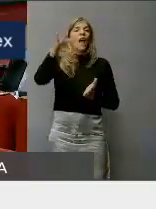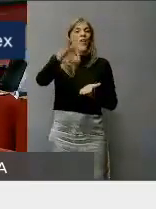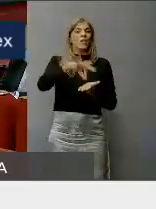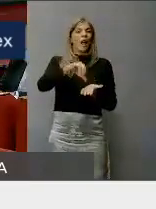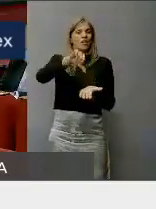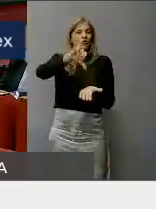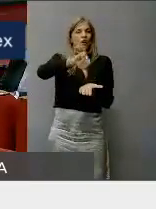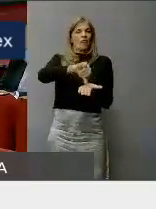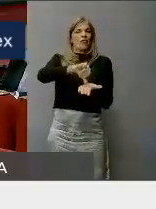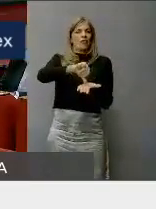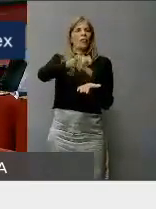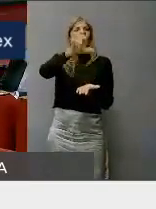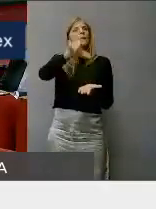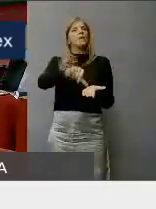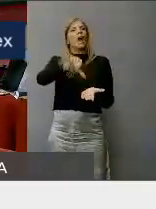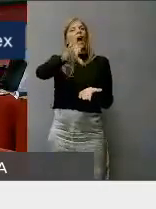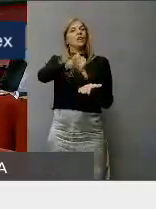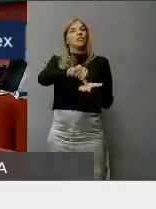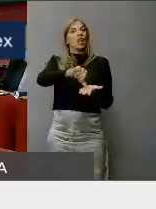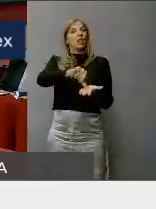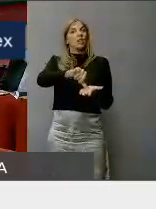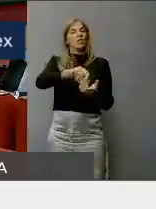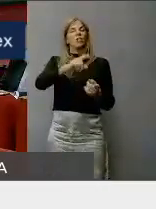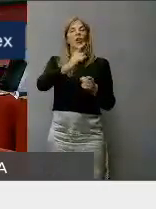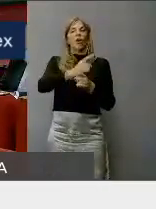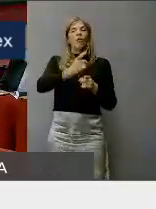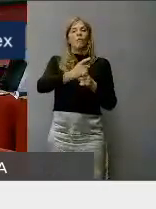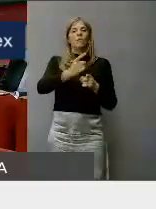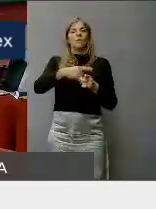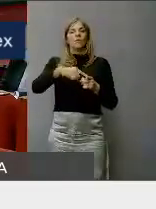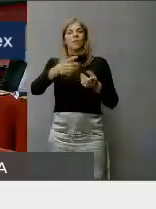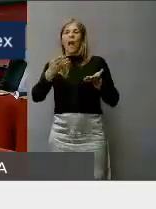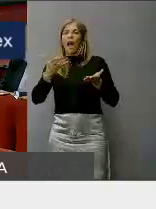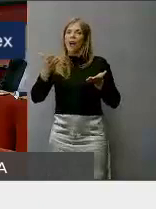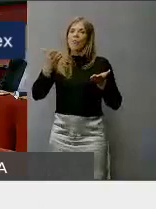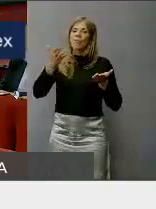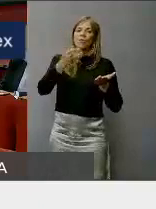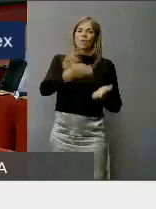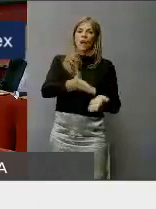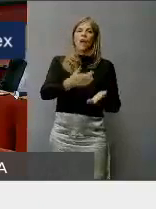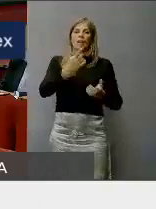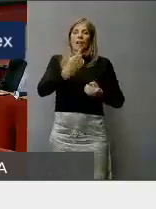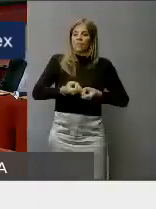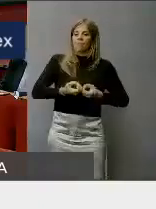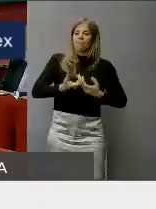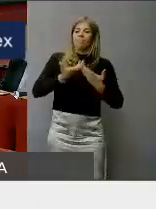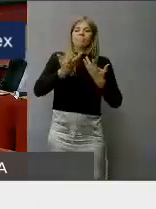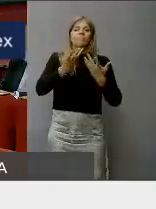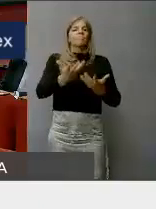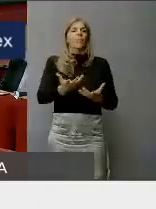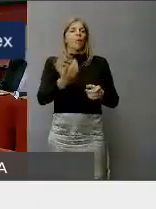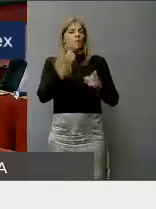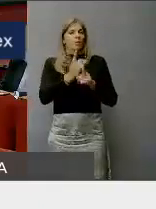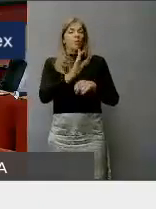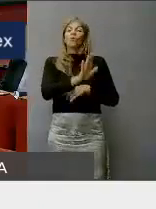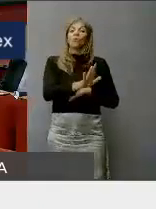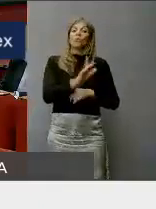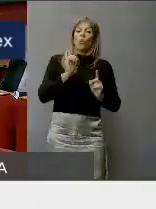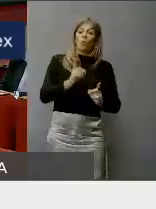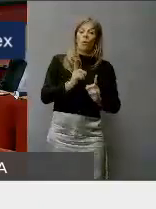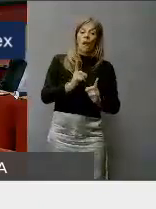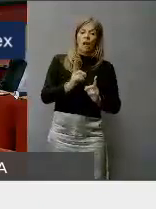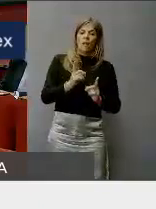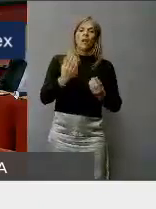essere la persona al centro va aiutata ad esprimere nella complessità rispetto a un lavoro professionale che va riconosciuto